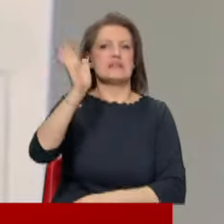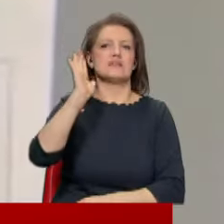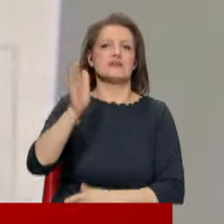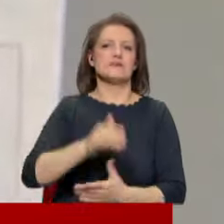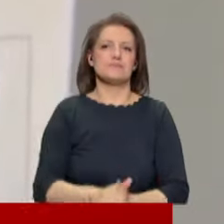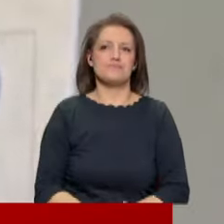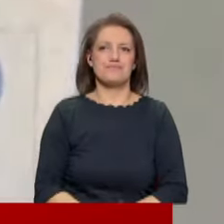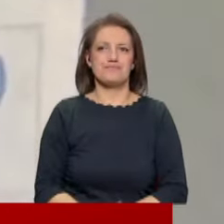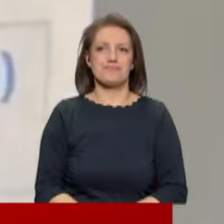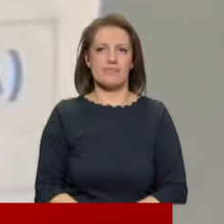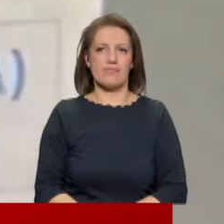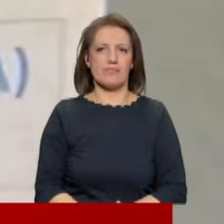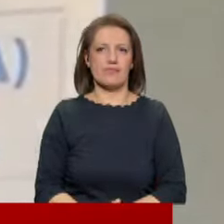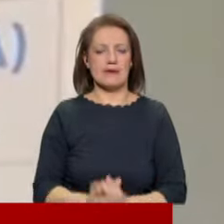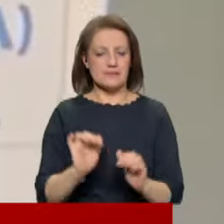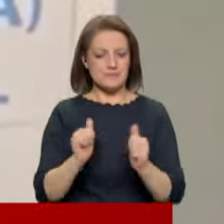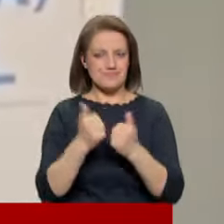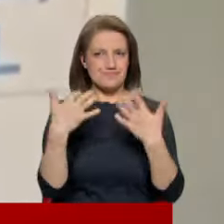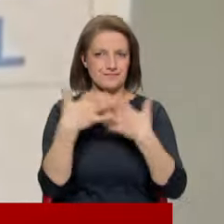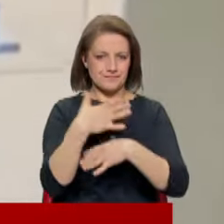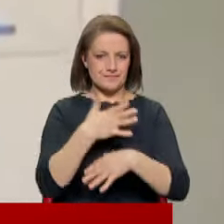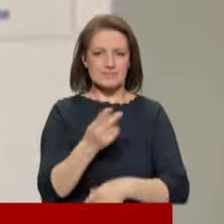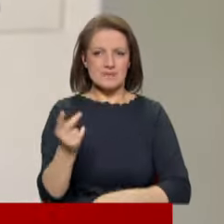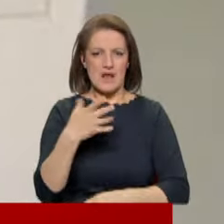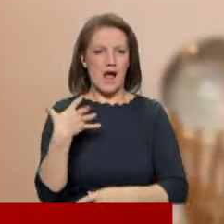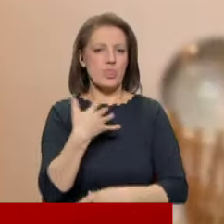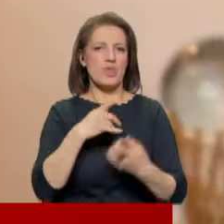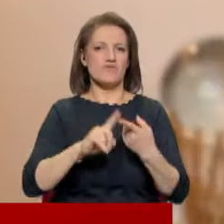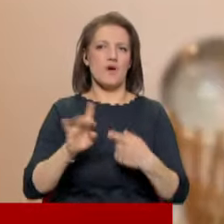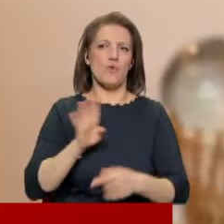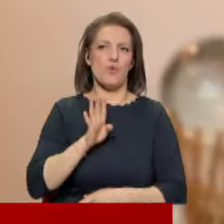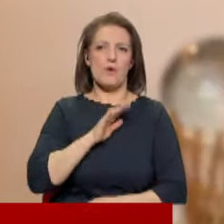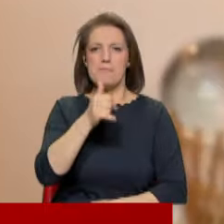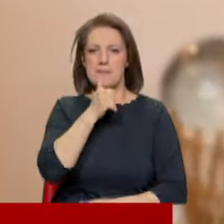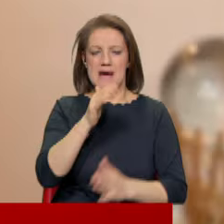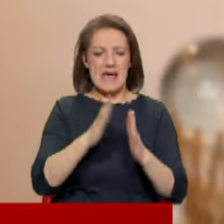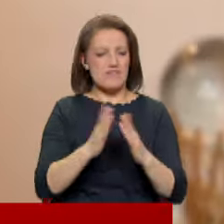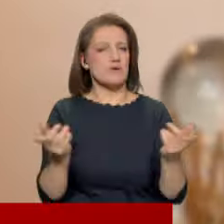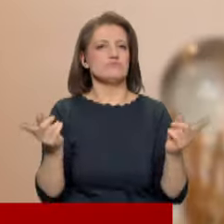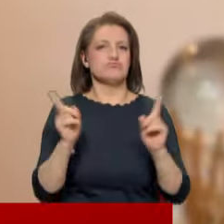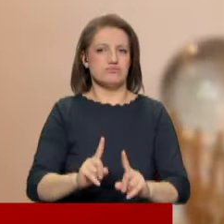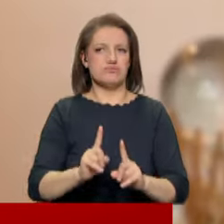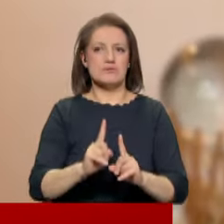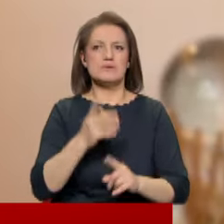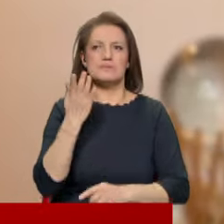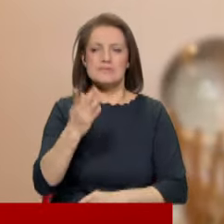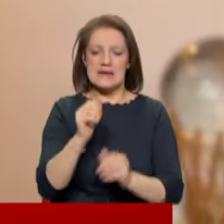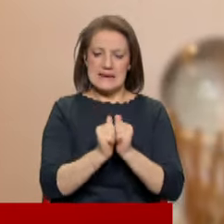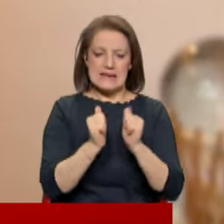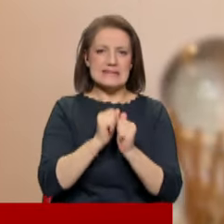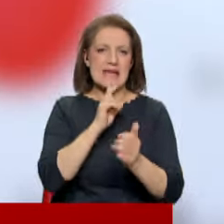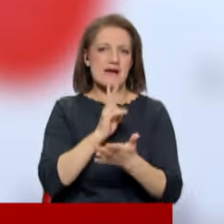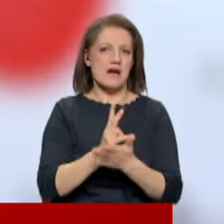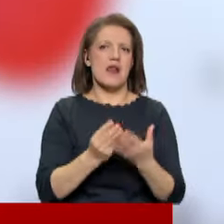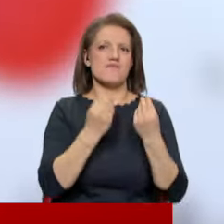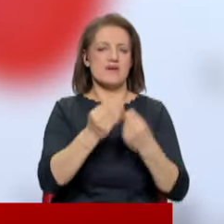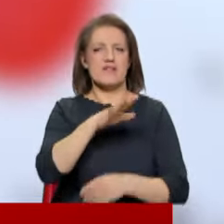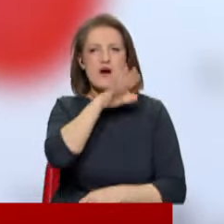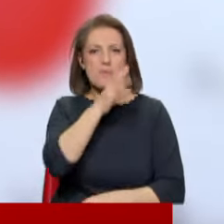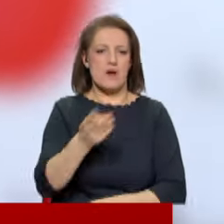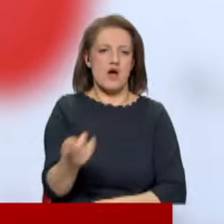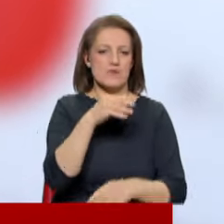gittik. Kaza gecesi firari anne oğulla baba evde bir araya geldi. İddiaya göre birlikte karar verildi yurt dışına